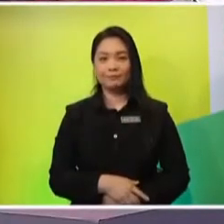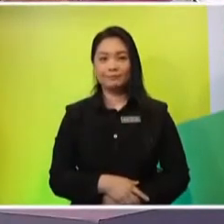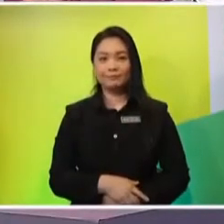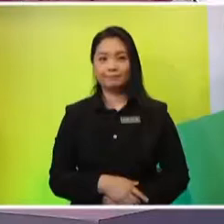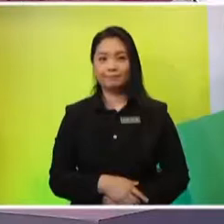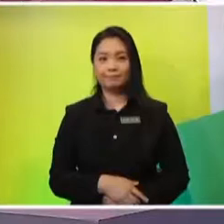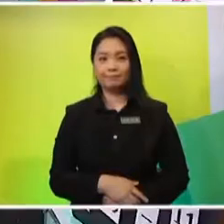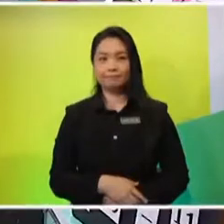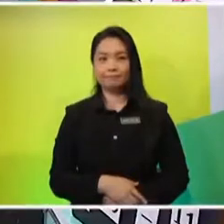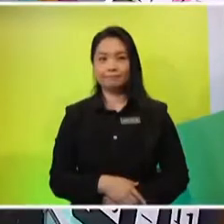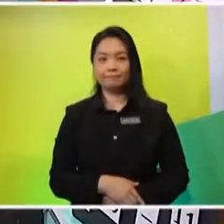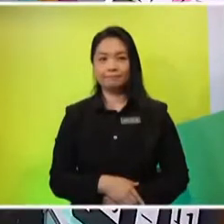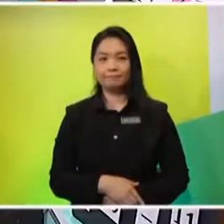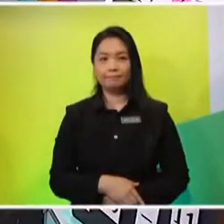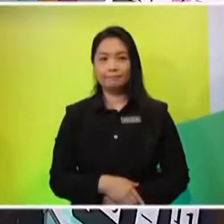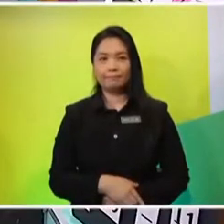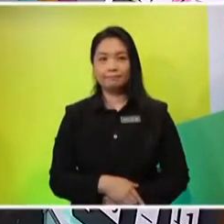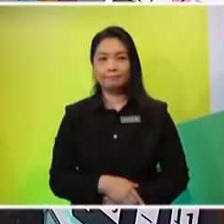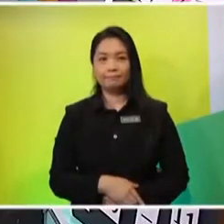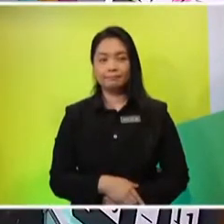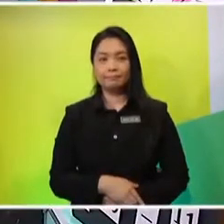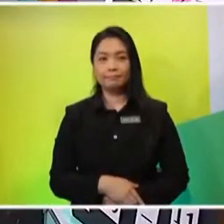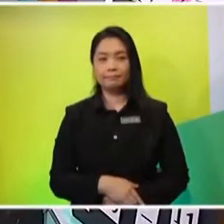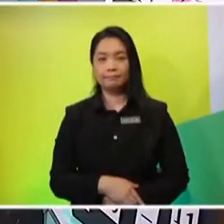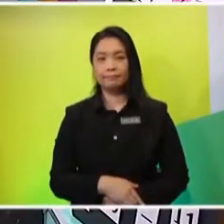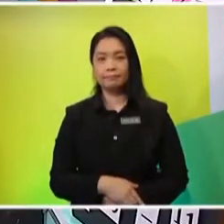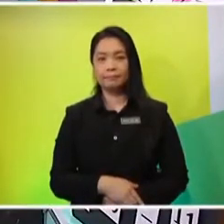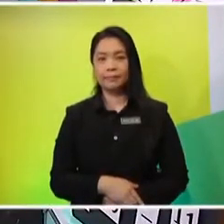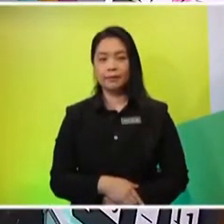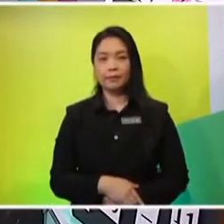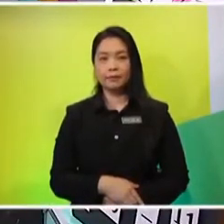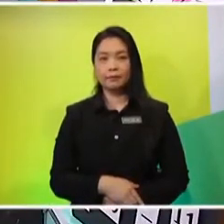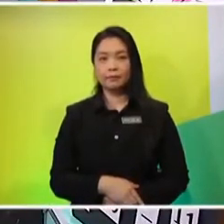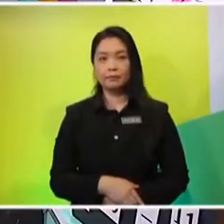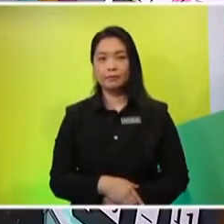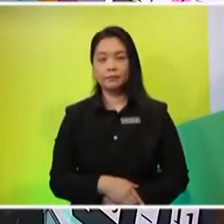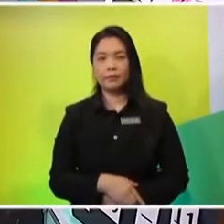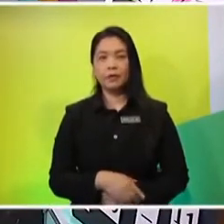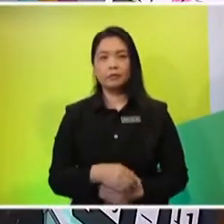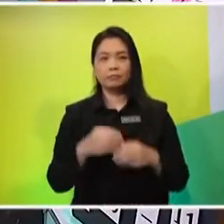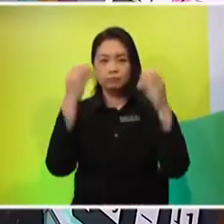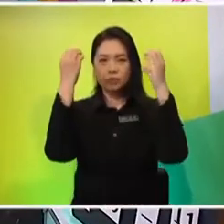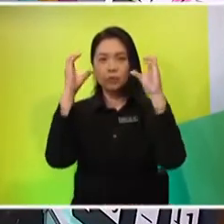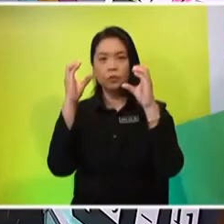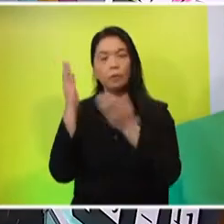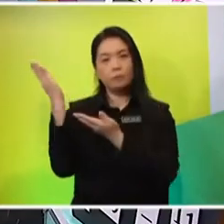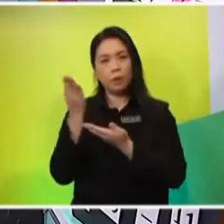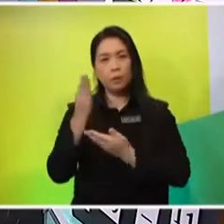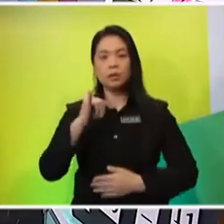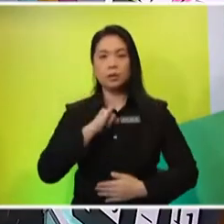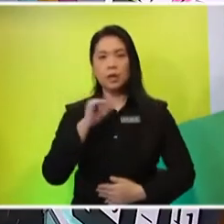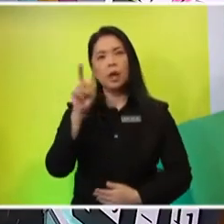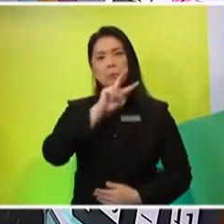sikitlah. Alright. Okey, tak apa. Okey, cikgu. Tadi kan, cikgu bawa saya pizza makan. Yeah, lepas